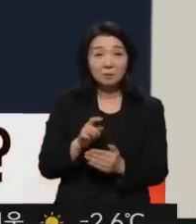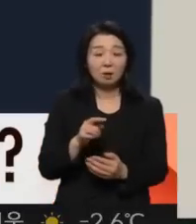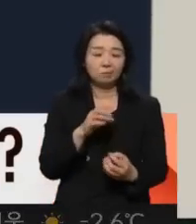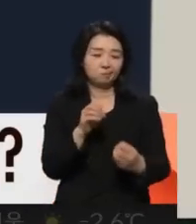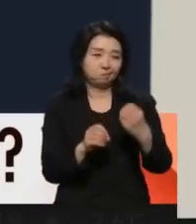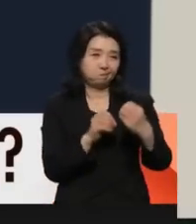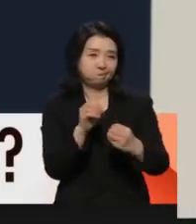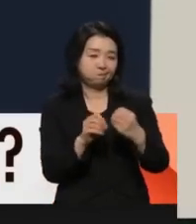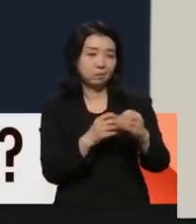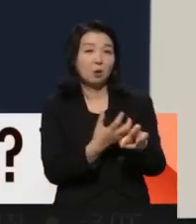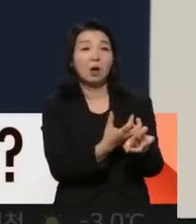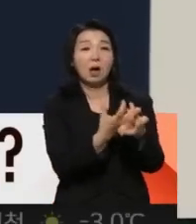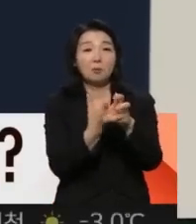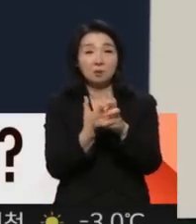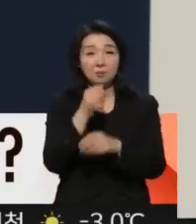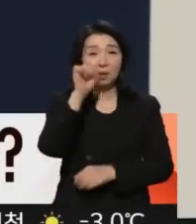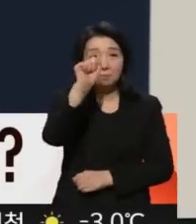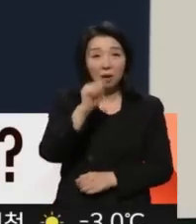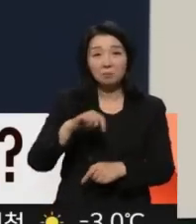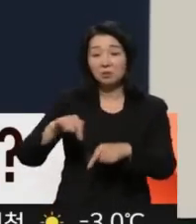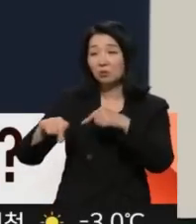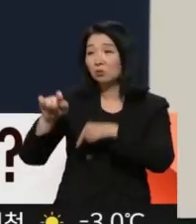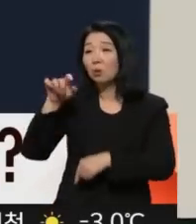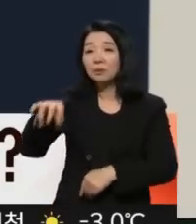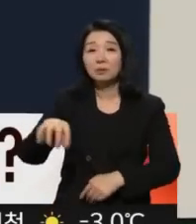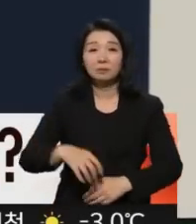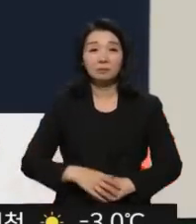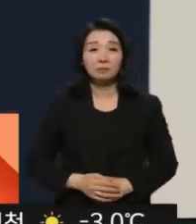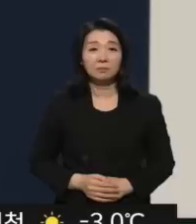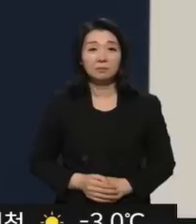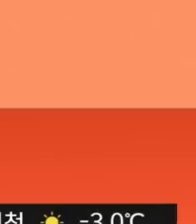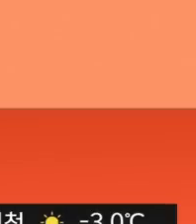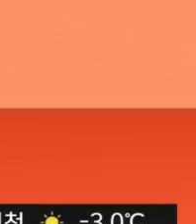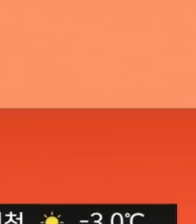극 달리는 화물연대 파업, 정치권은 어디에?